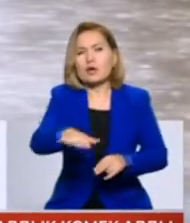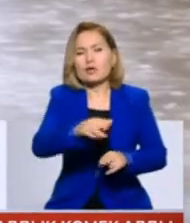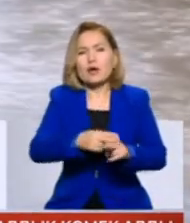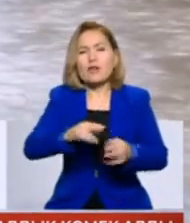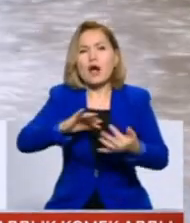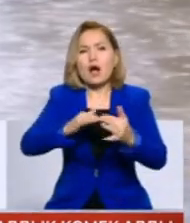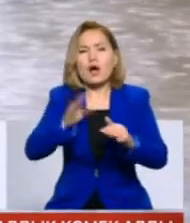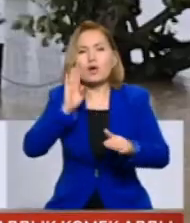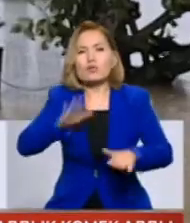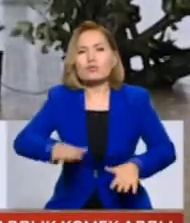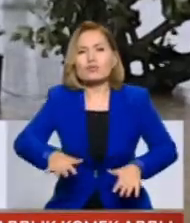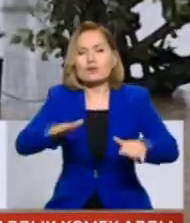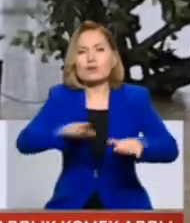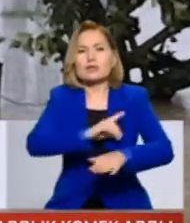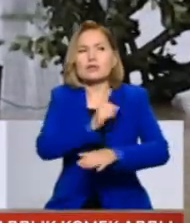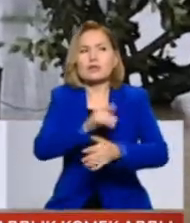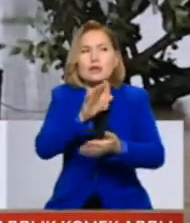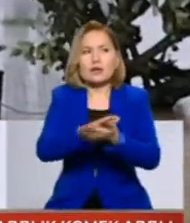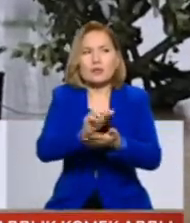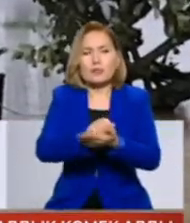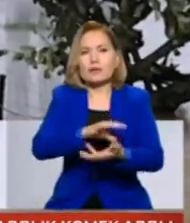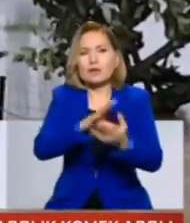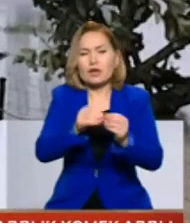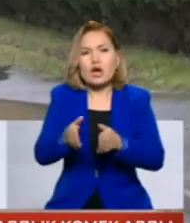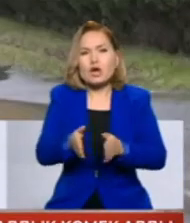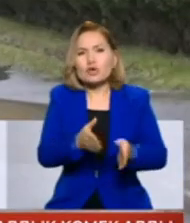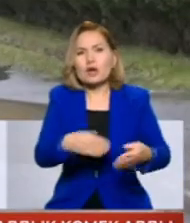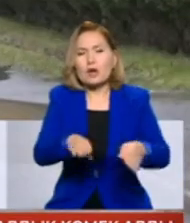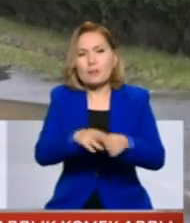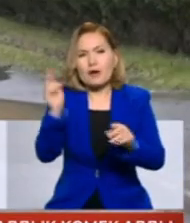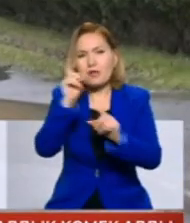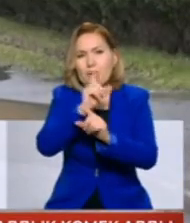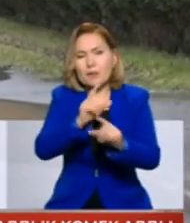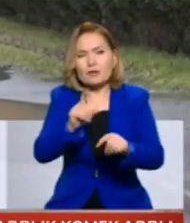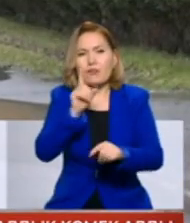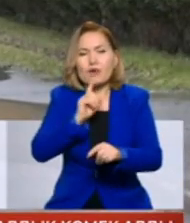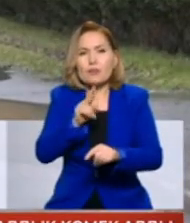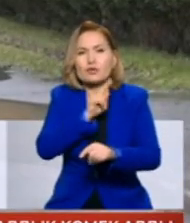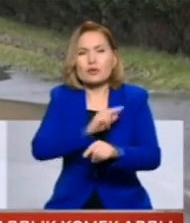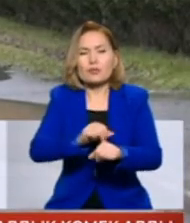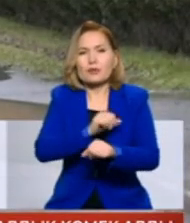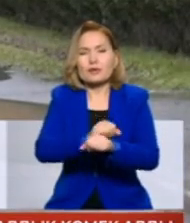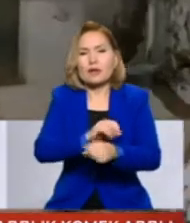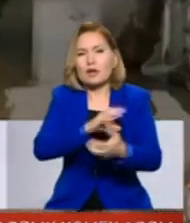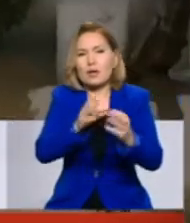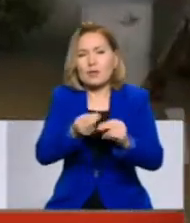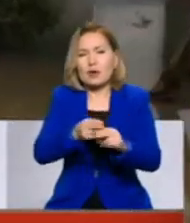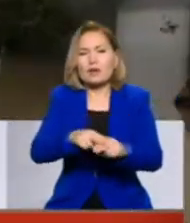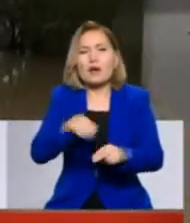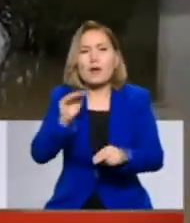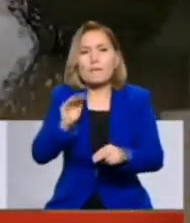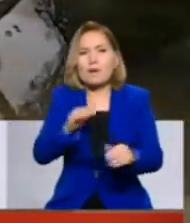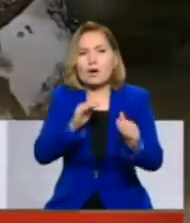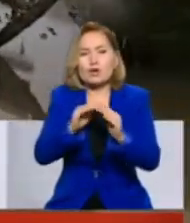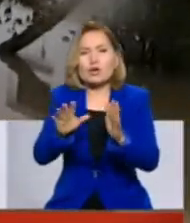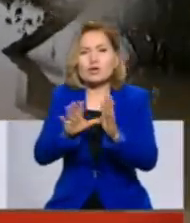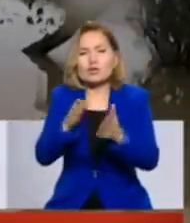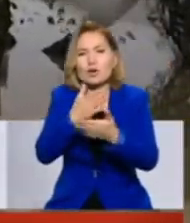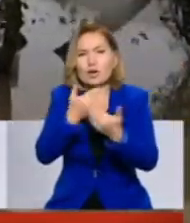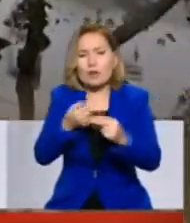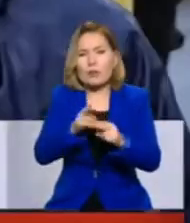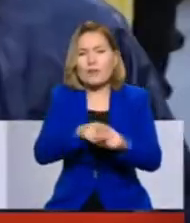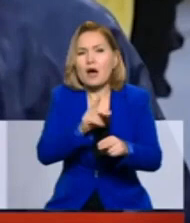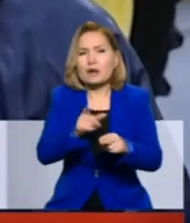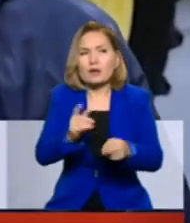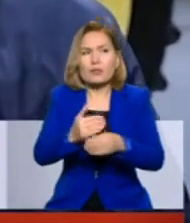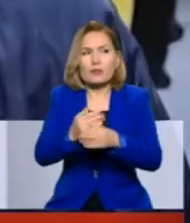көшелері өзен көлдерді еске салады. Жолдар жабық, мектептер қызметін тоқтатқан және сан мың үй жарықсыз отыр. Көп адам көмекке